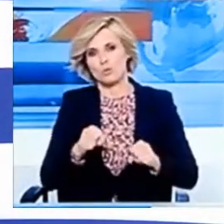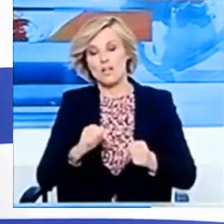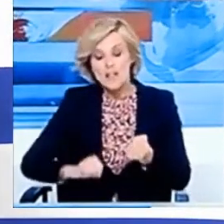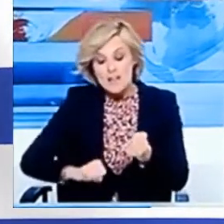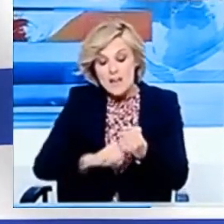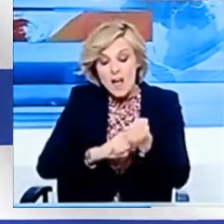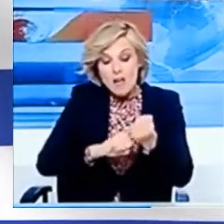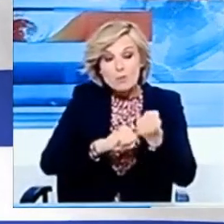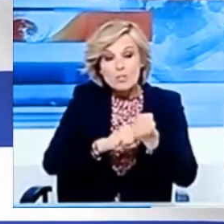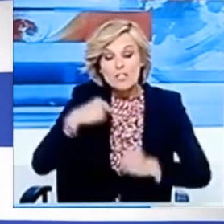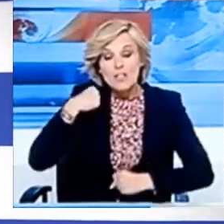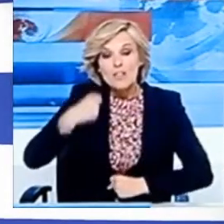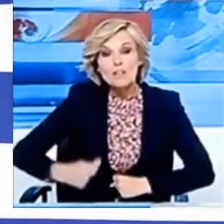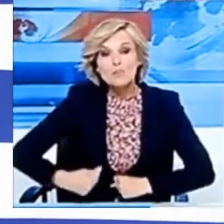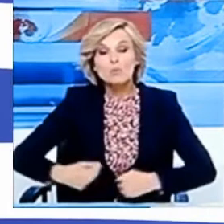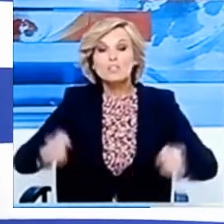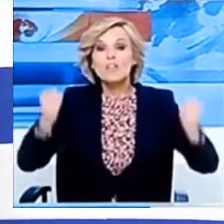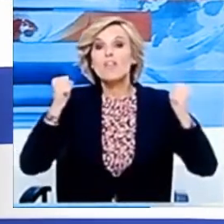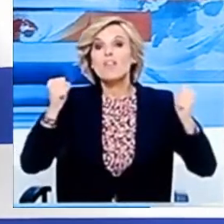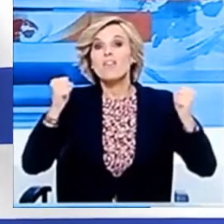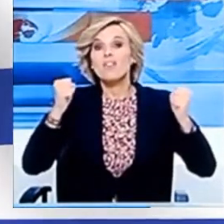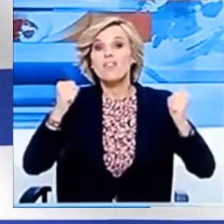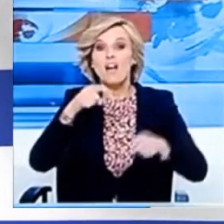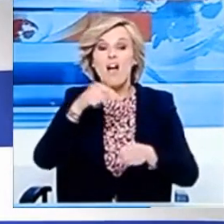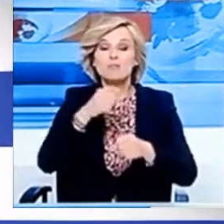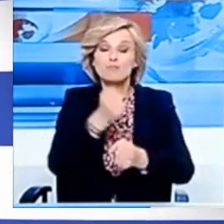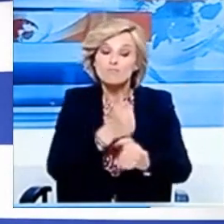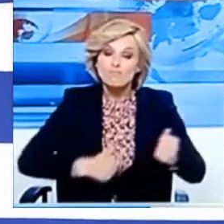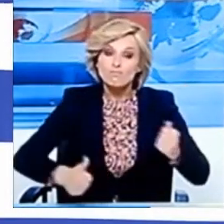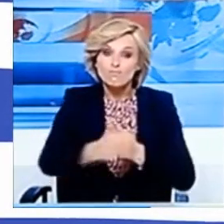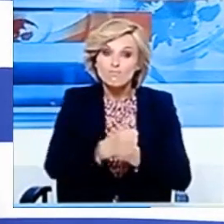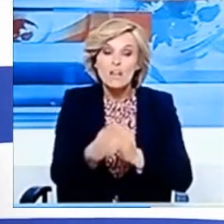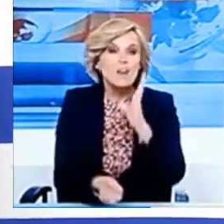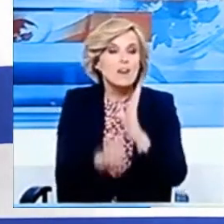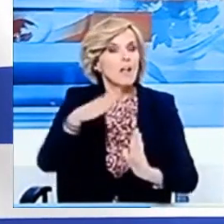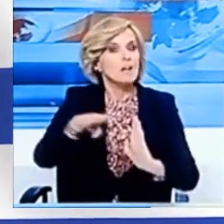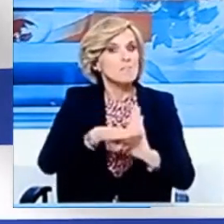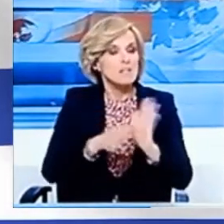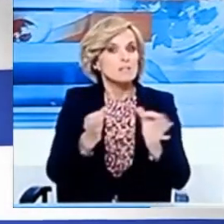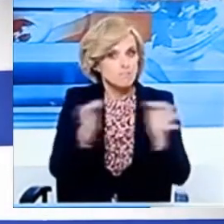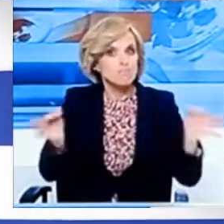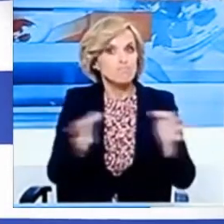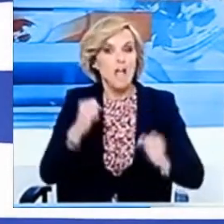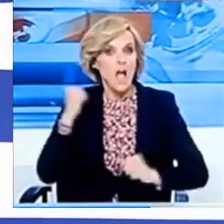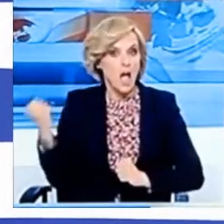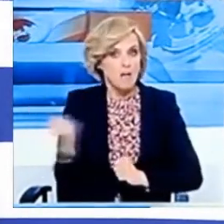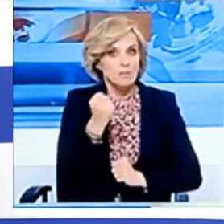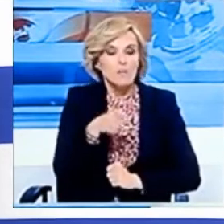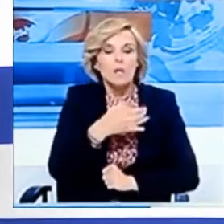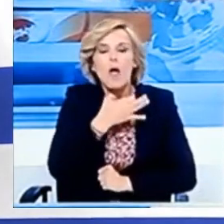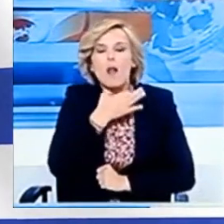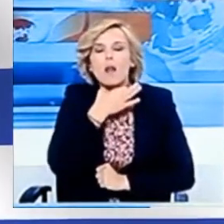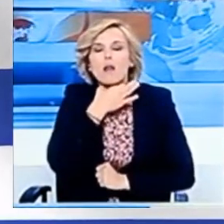υπέρτατο συλλογικό αγαθό της δημόσιας υγείας. Τα νέα αυστηρά μέτρα που ισχύουν είναι απαραίτητα για την αντιμετώπιση της